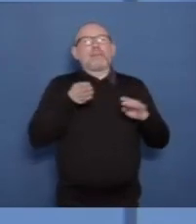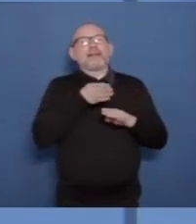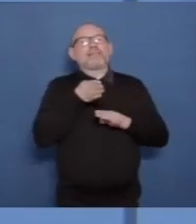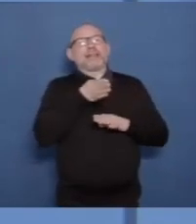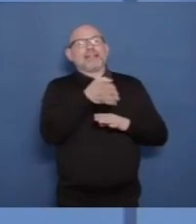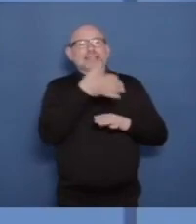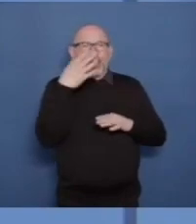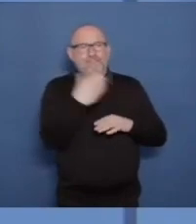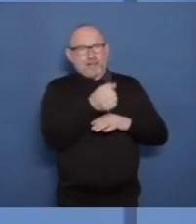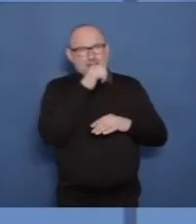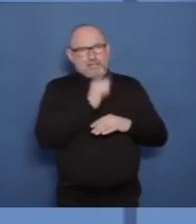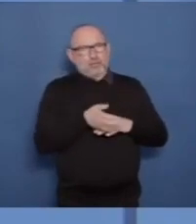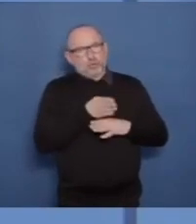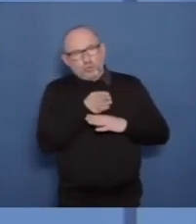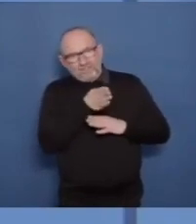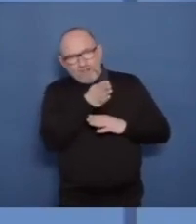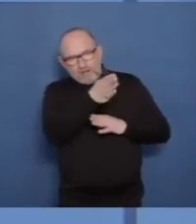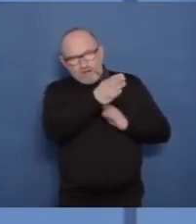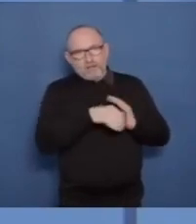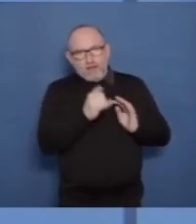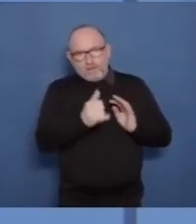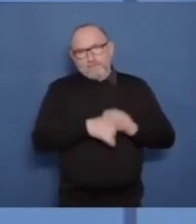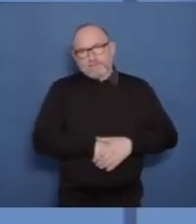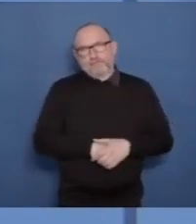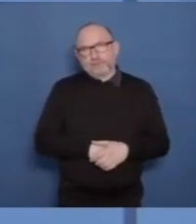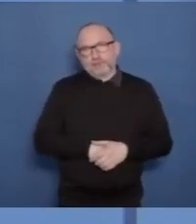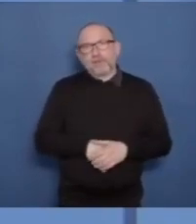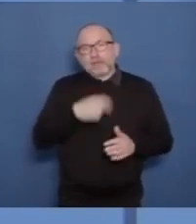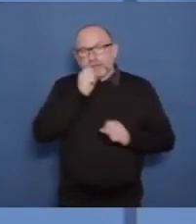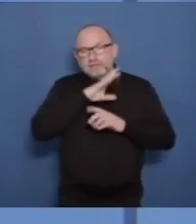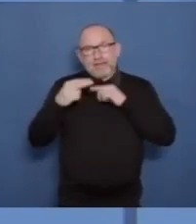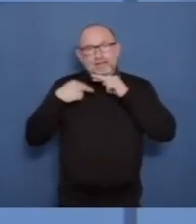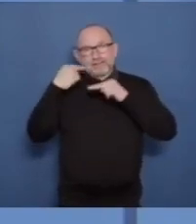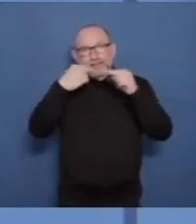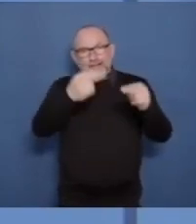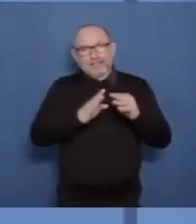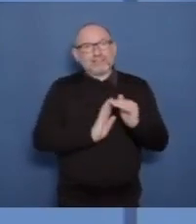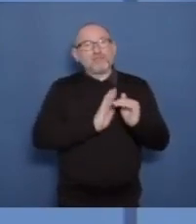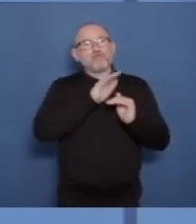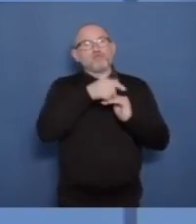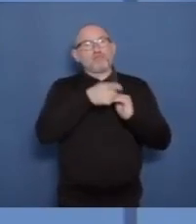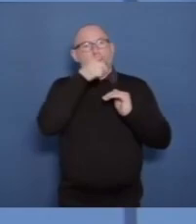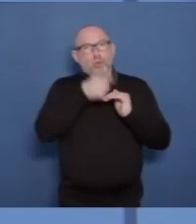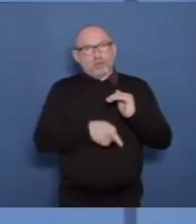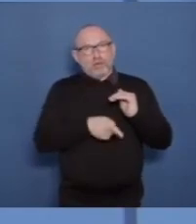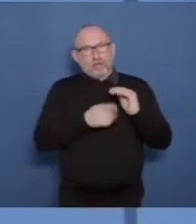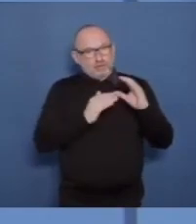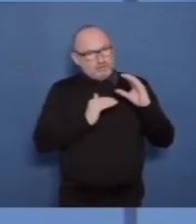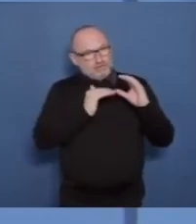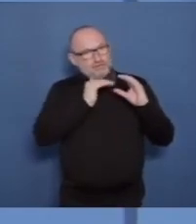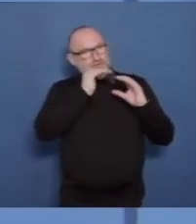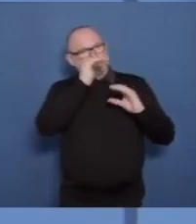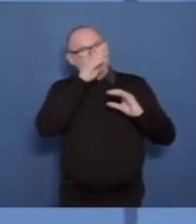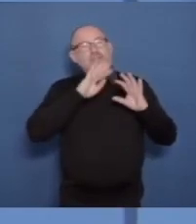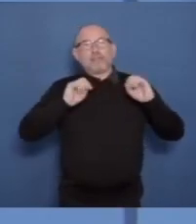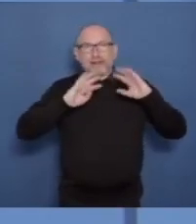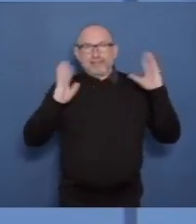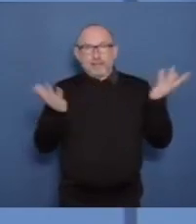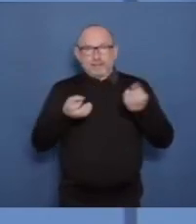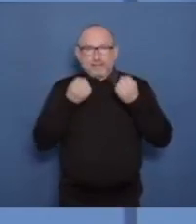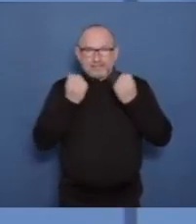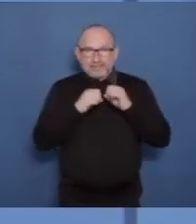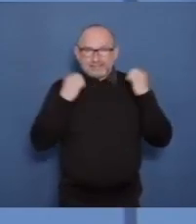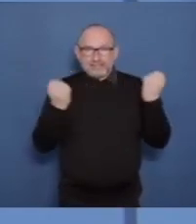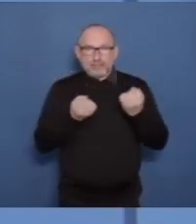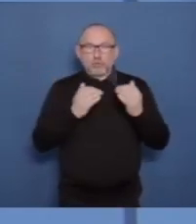damit erfassen können. Und wenn Sie einen deutlichen Trend haben, über 100, dann sagt das was aus über das Pandemiegeschehen. Und so ist das